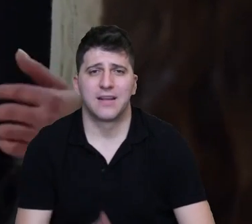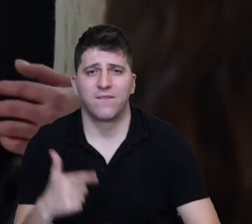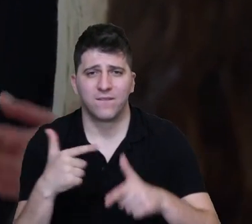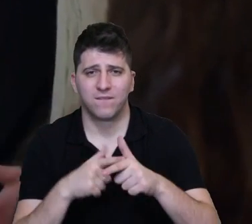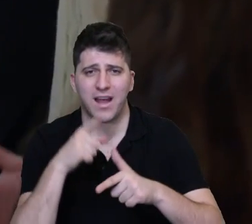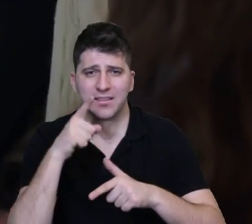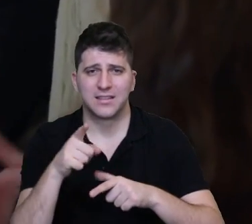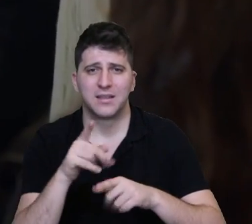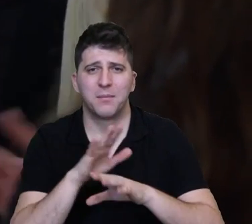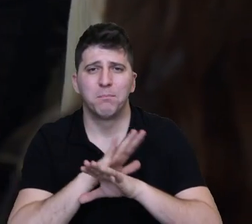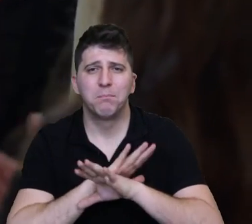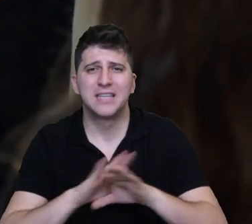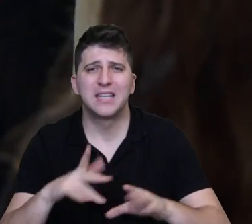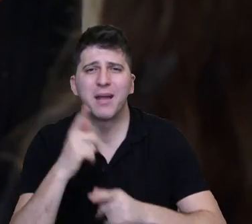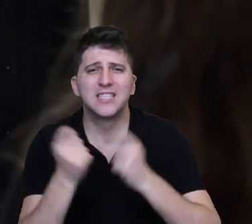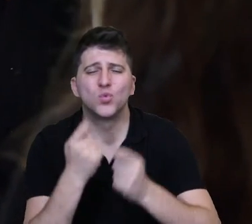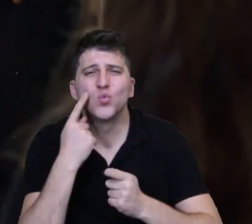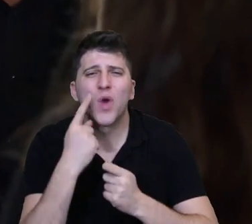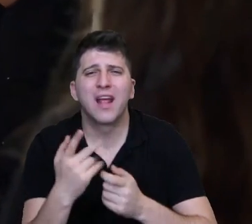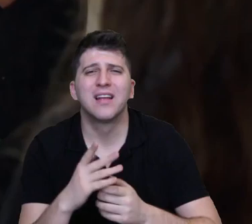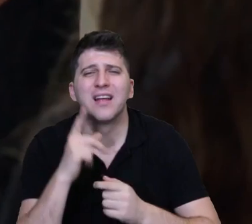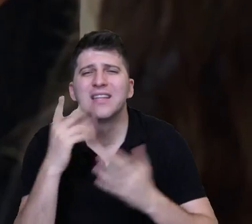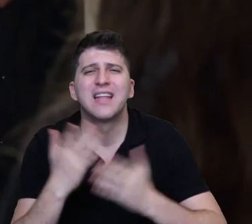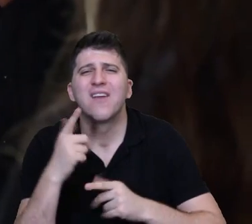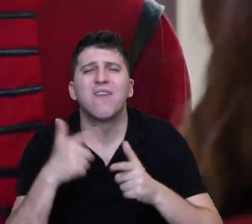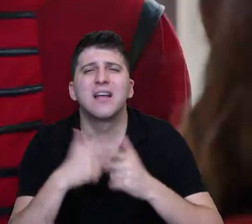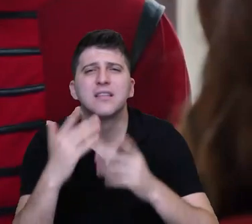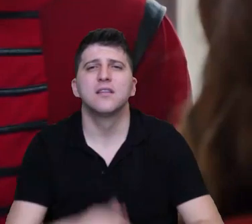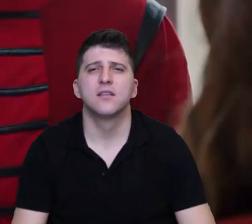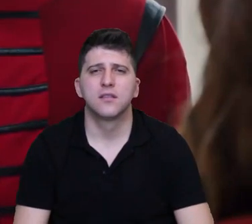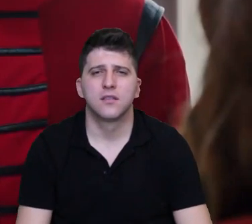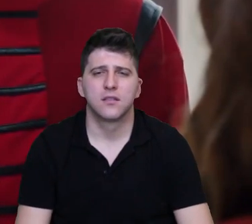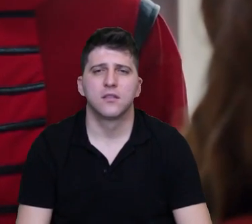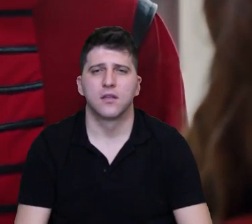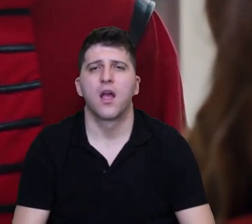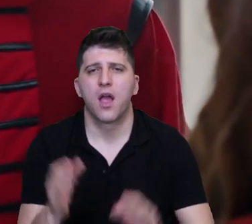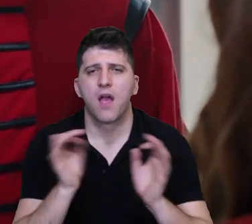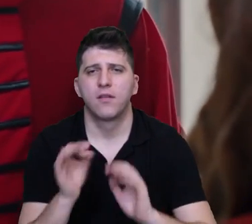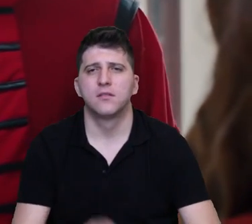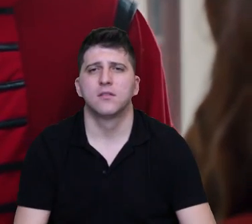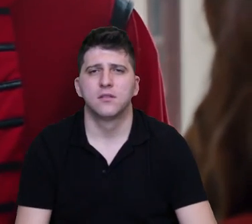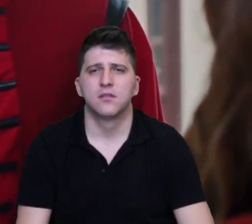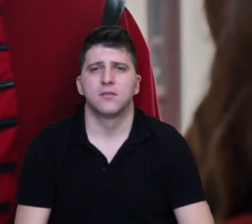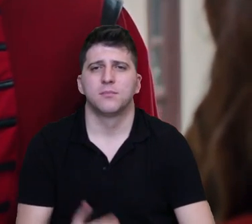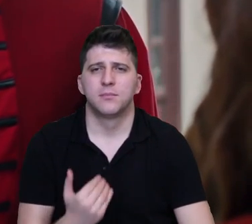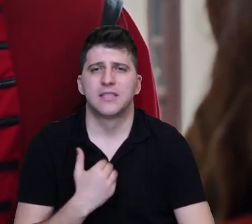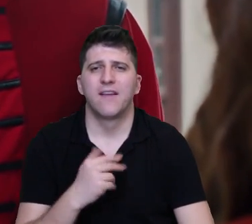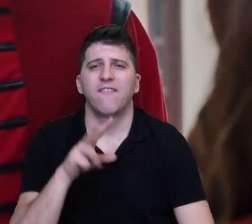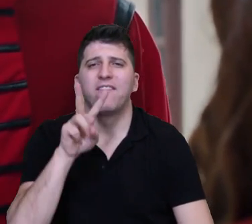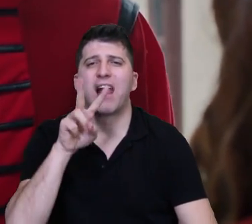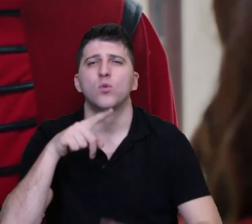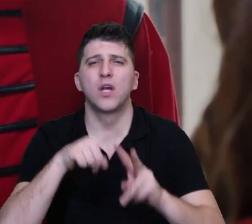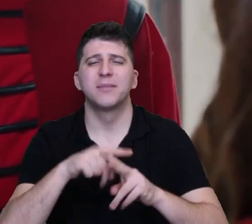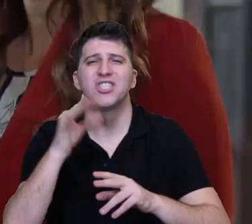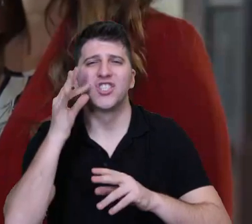Fatih'in bitirme şeysini şey diyorduk. Neydi o Fatih? Ha, evet. Biz Viyana